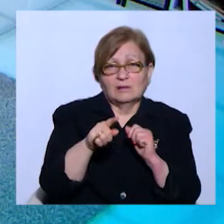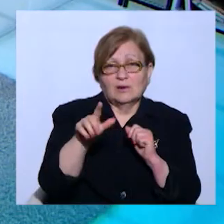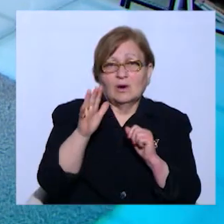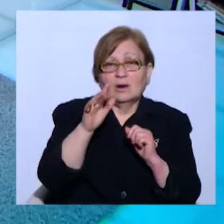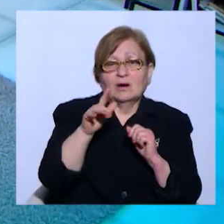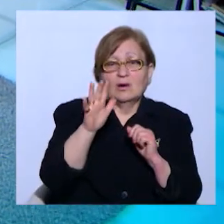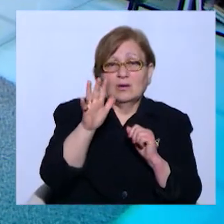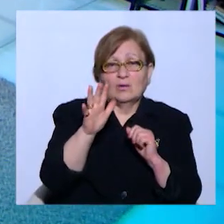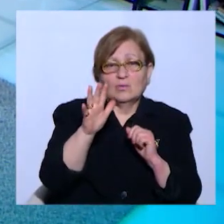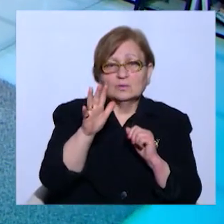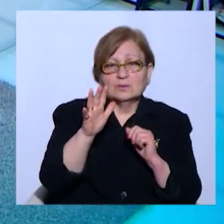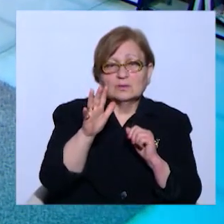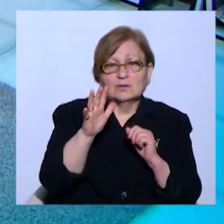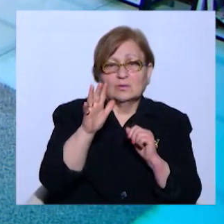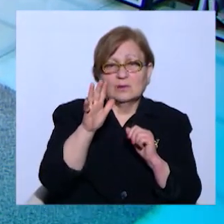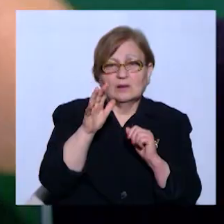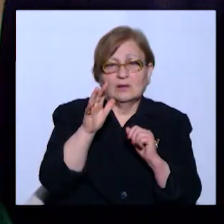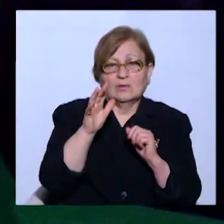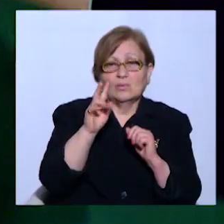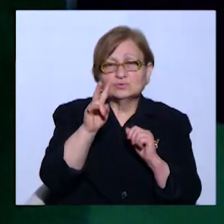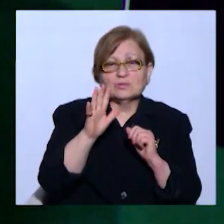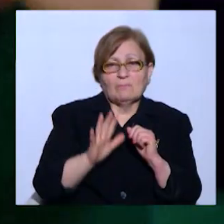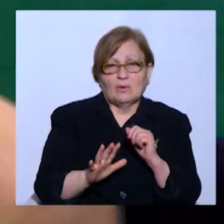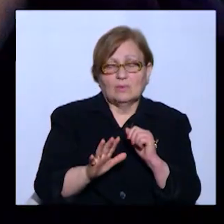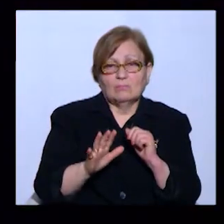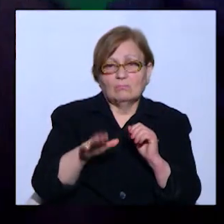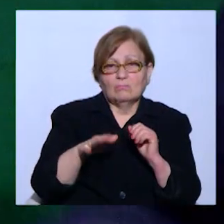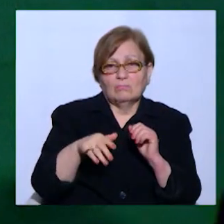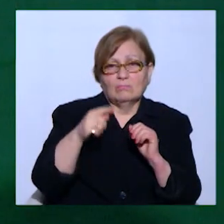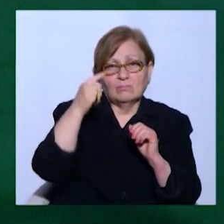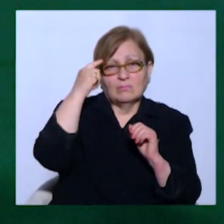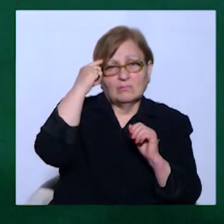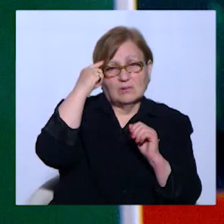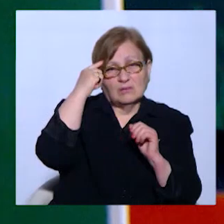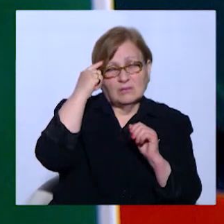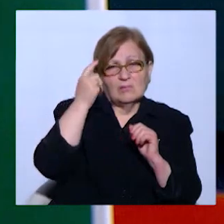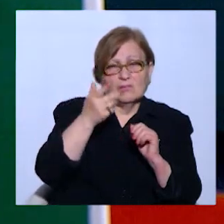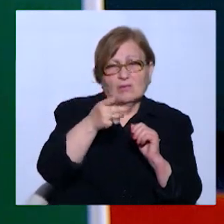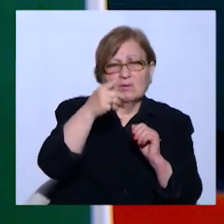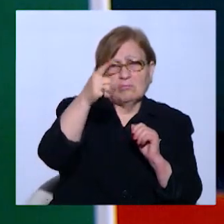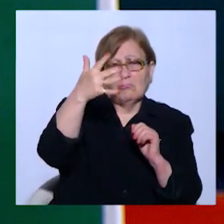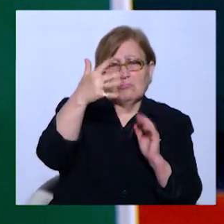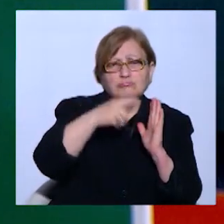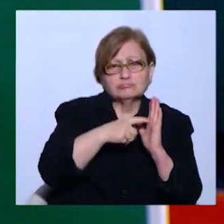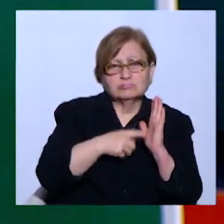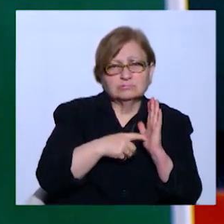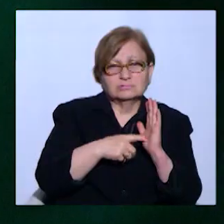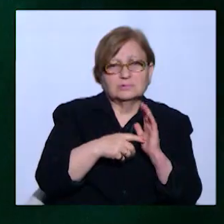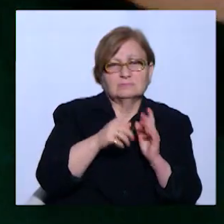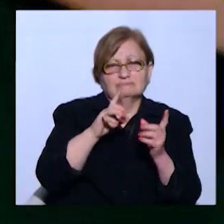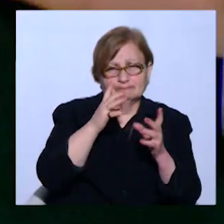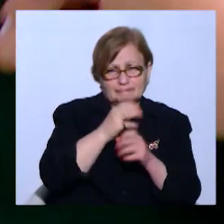5 125. მაგრამ მე მივხვდები რომ კაცო 5-ზე ხო იყოფა, რიცხვის და ნიშნების ერთდროულად და დაწერ